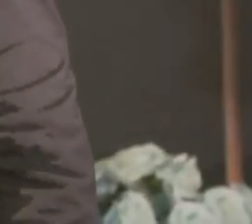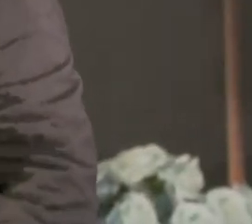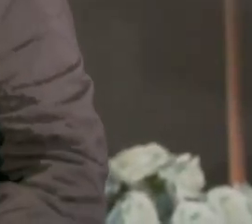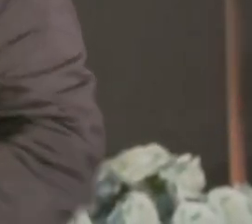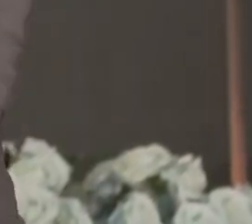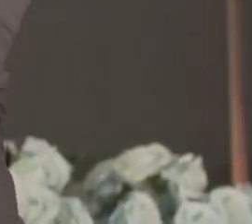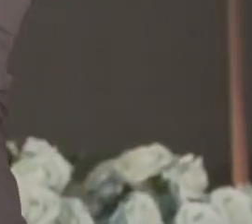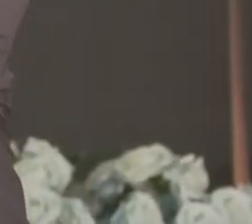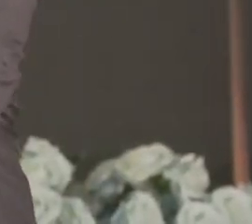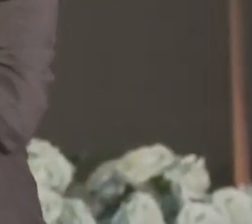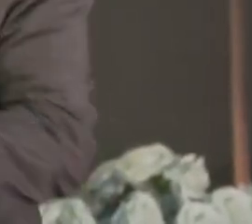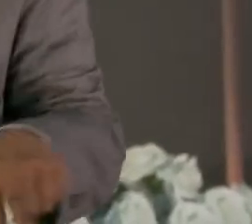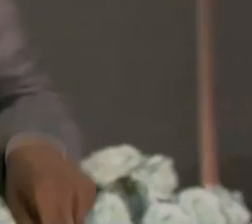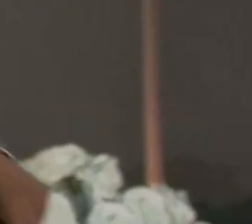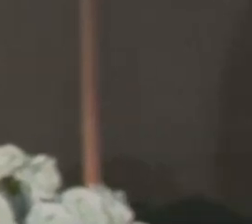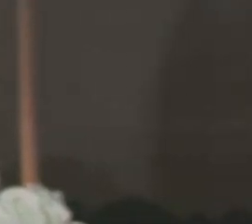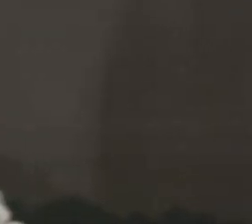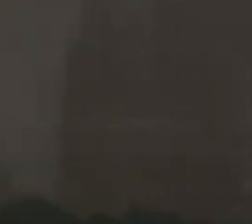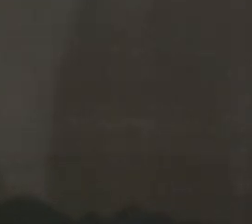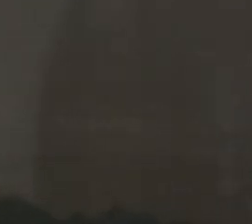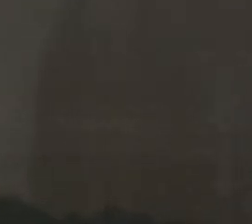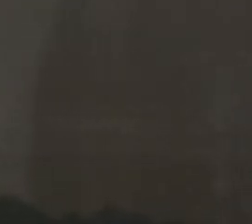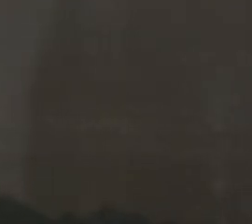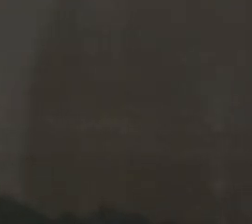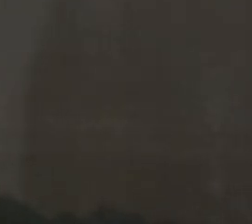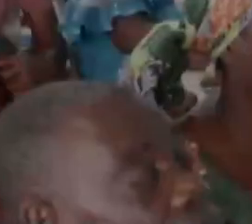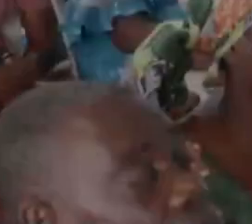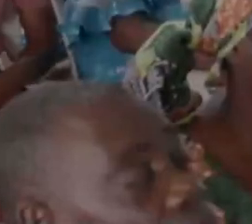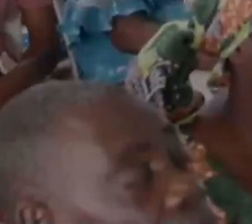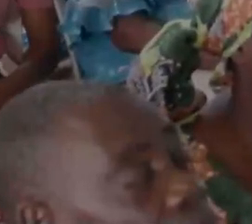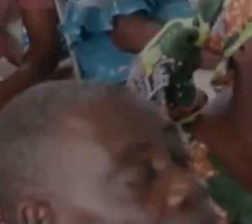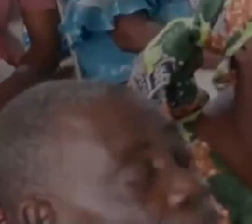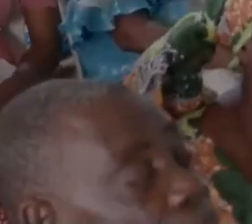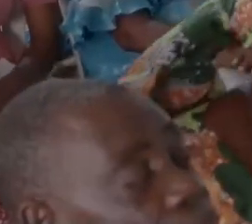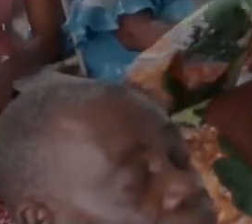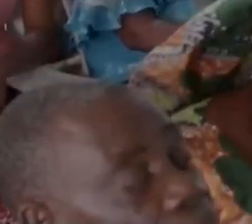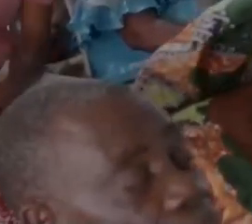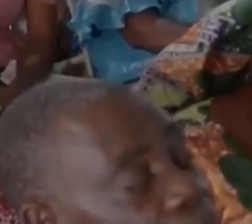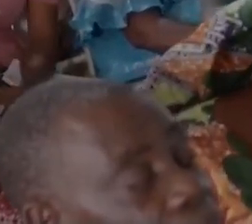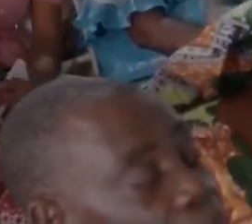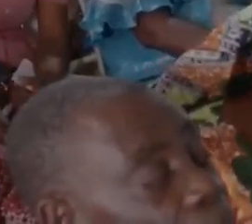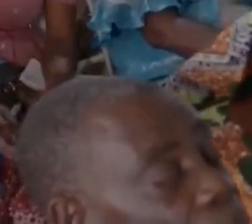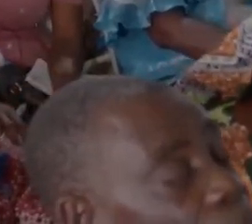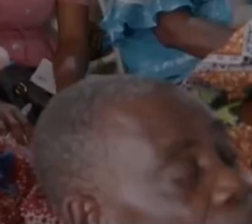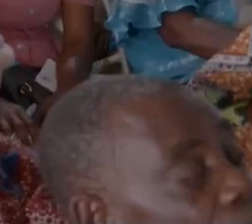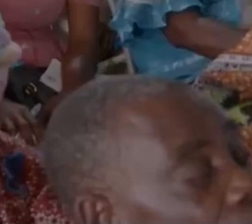Ils ne permettent pas. Suivez, ne comptez pas. Déposez ça ici. Derrière.